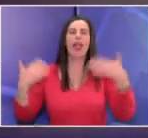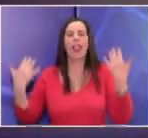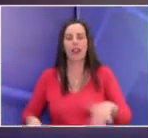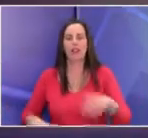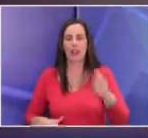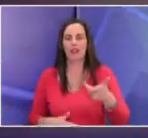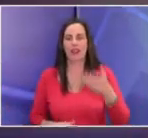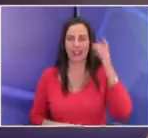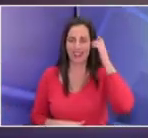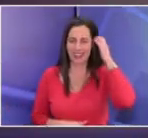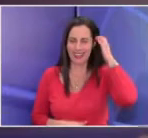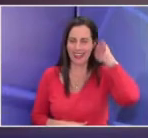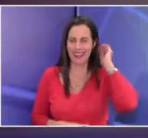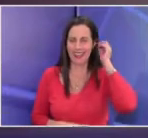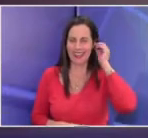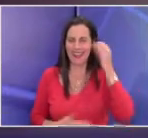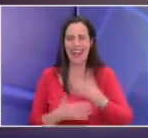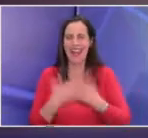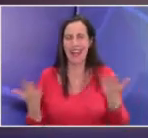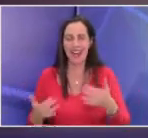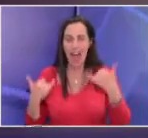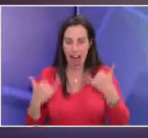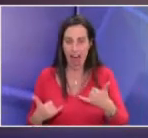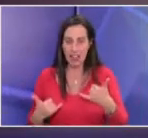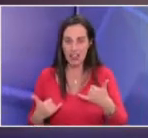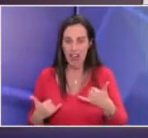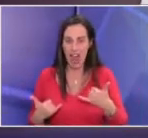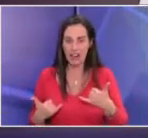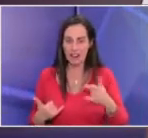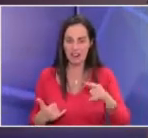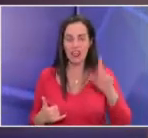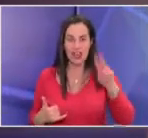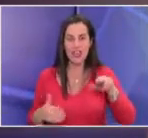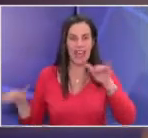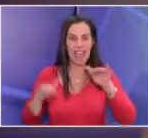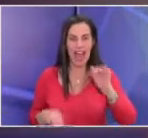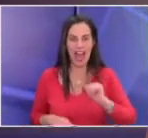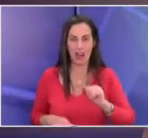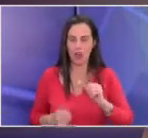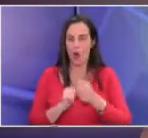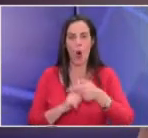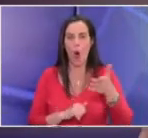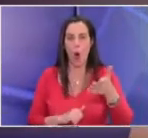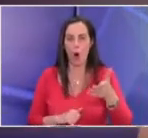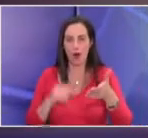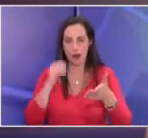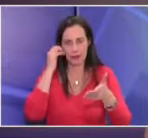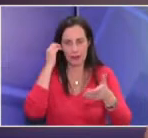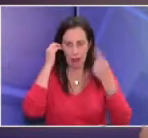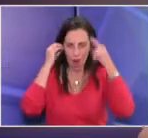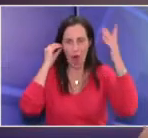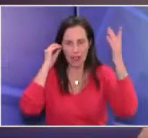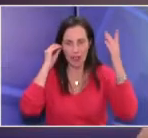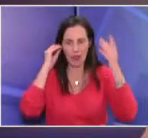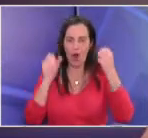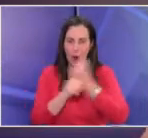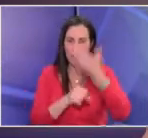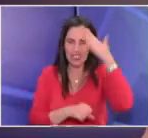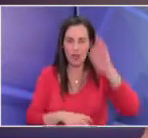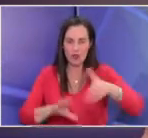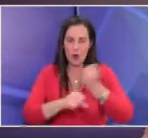חלק מהקטע שאמרת לך שאנחנו עבדות. עבדים. זה משכה נעה. תראה, יש פה שלטון של הפרעונים. כל פעם לוקחים לנו